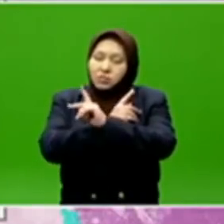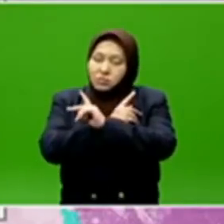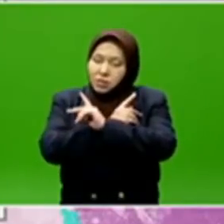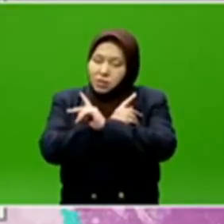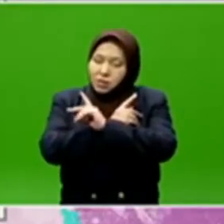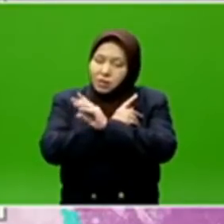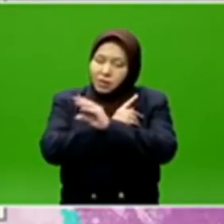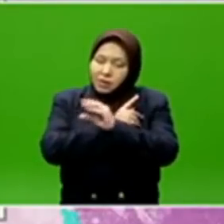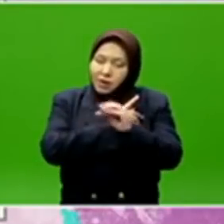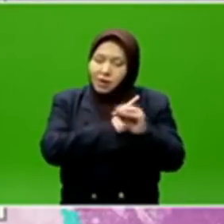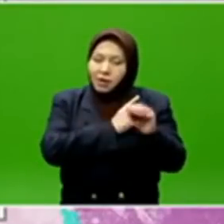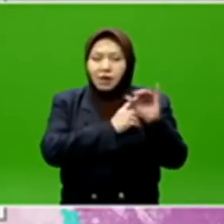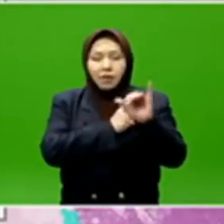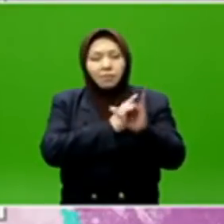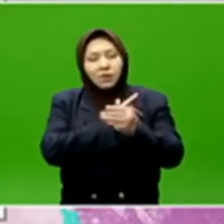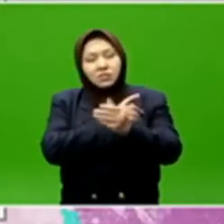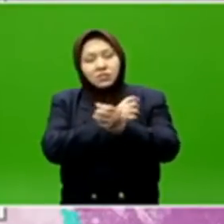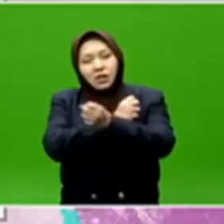الرحمن